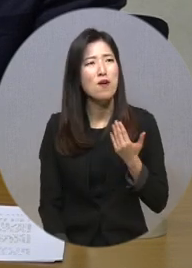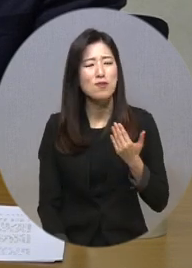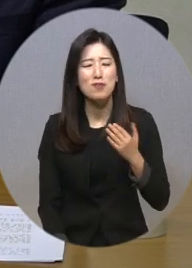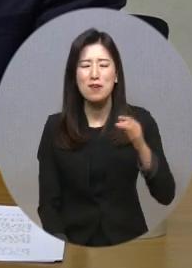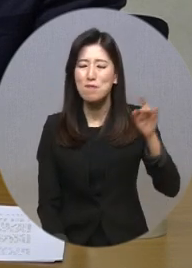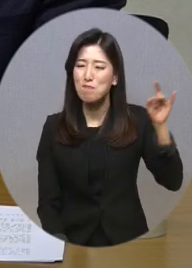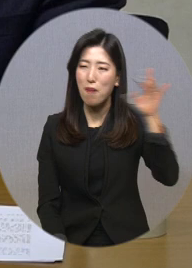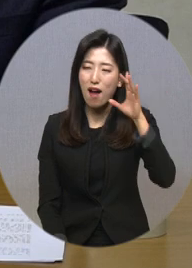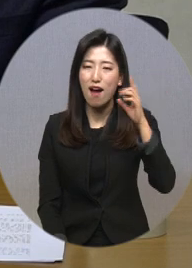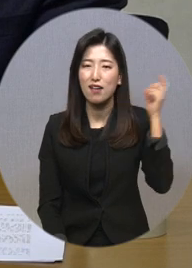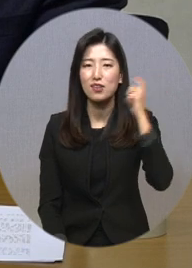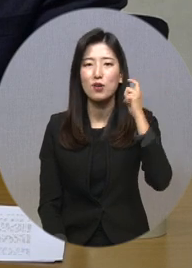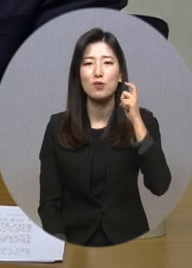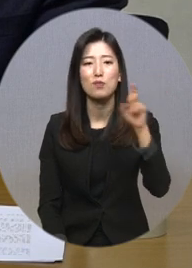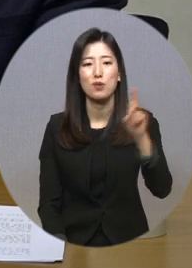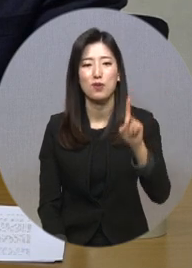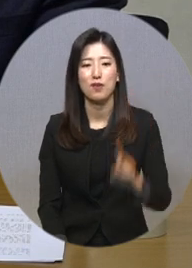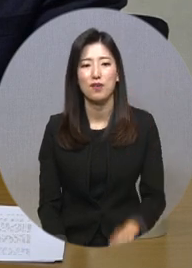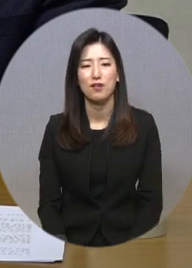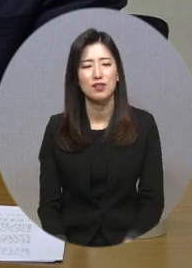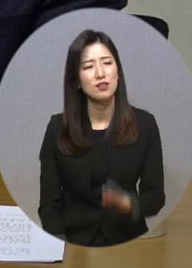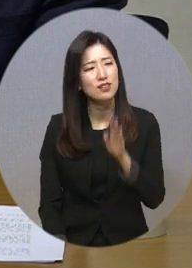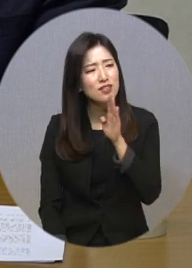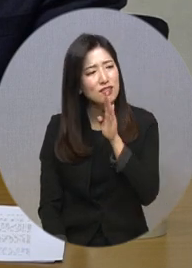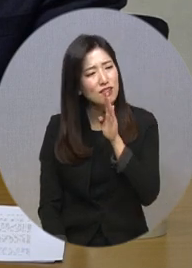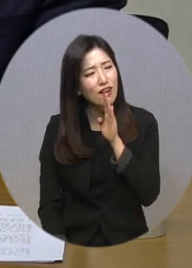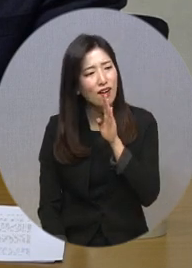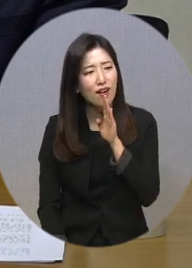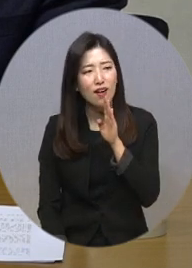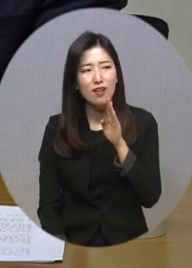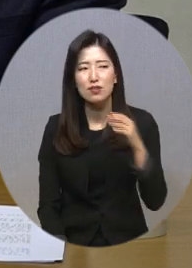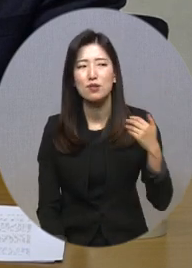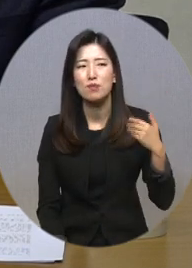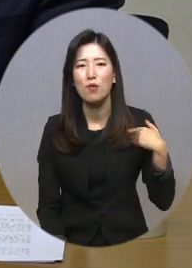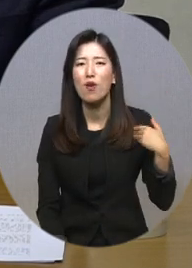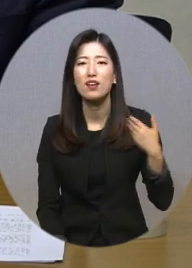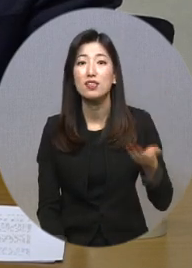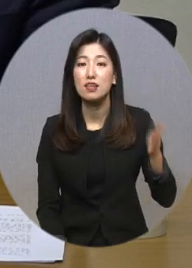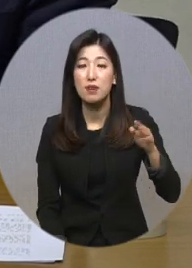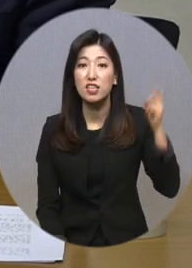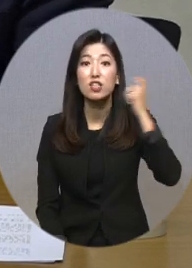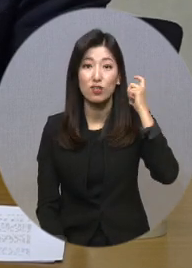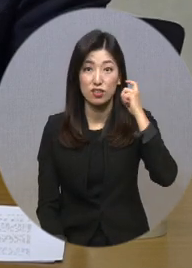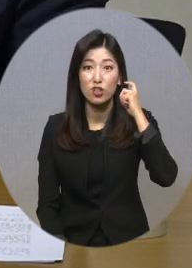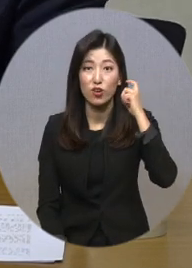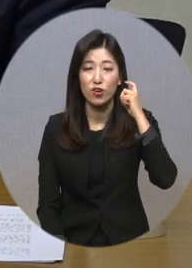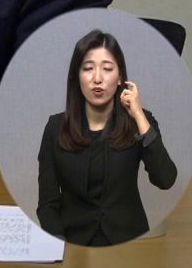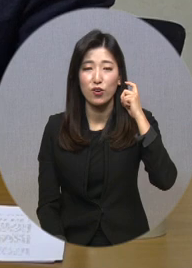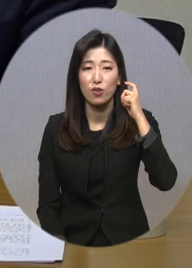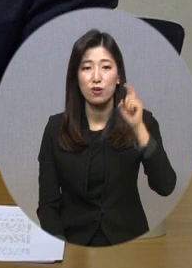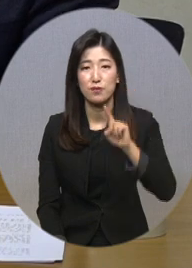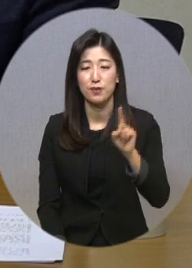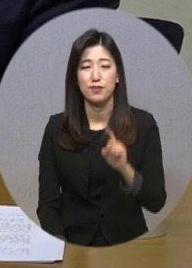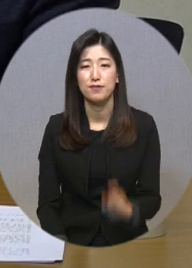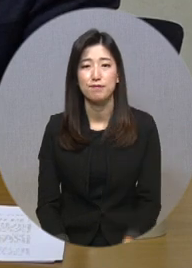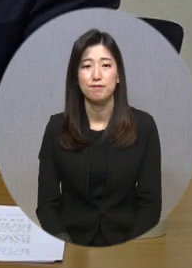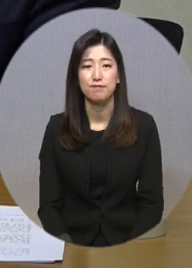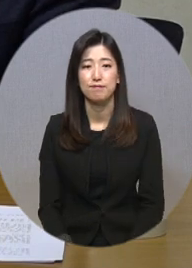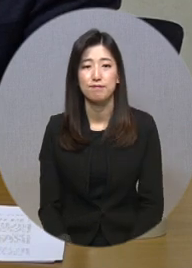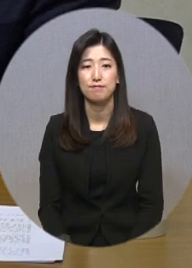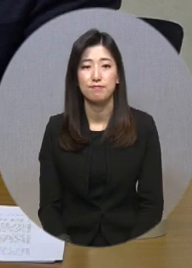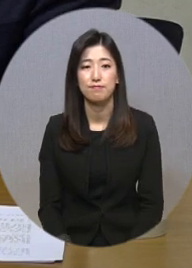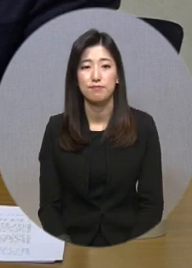들었습니다. 실제인지는 제가 가보질 않았기 때문에 확인하지는 못했지만